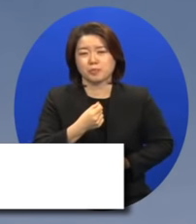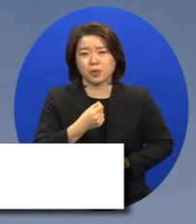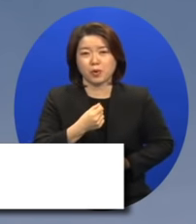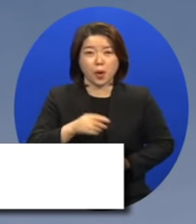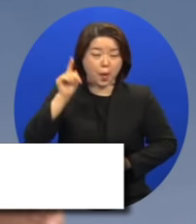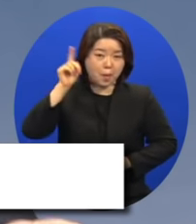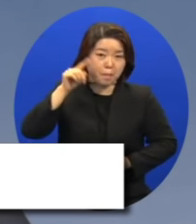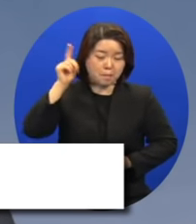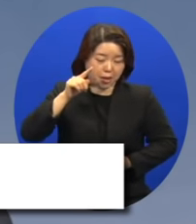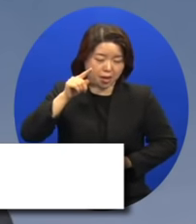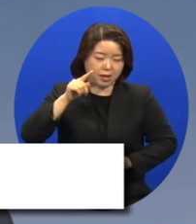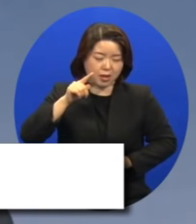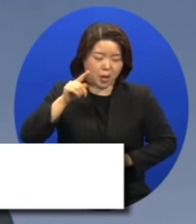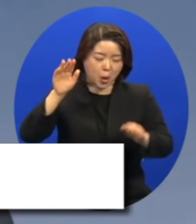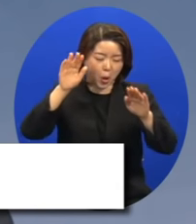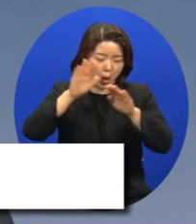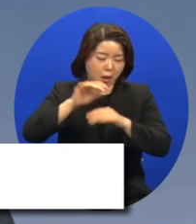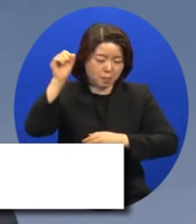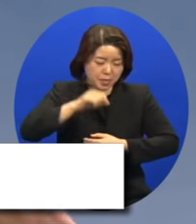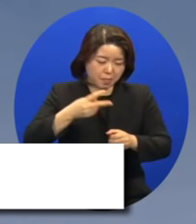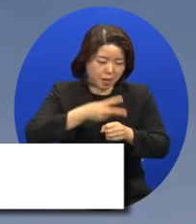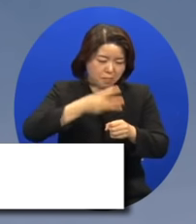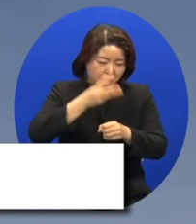걷는자유를마음껏누리고싶기때문입니다.